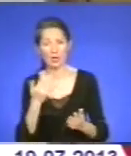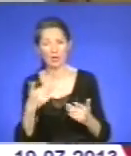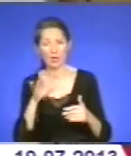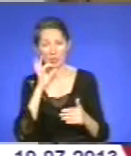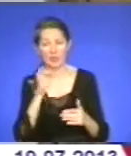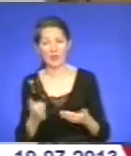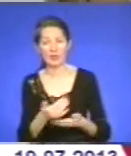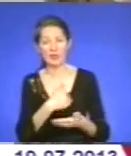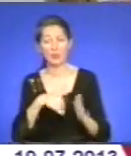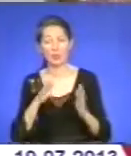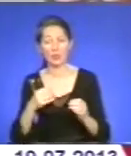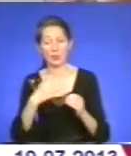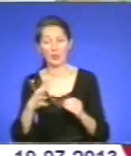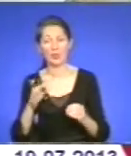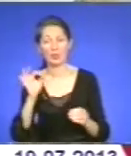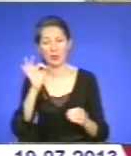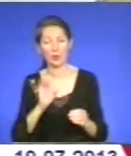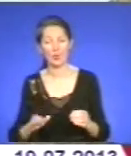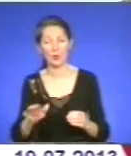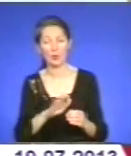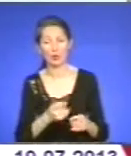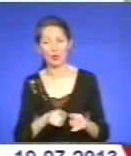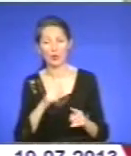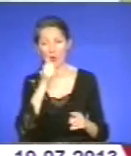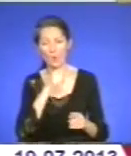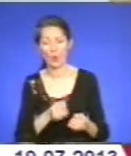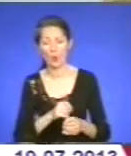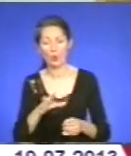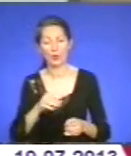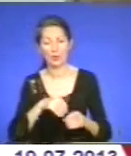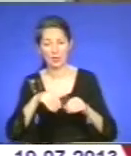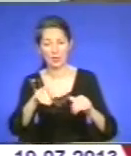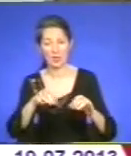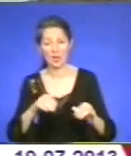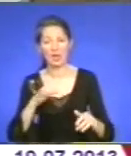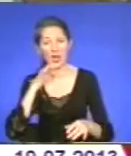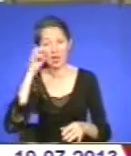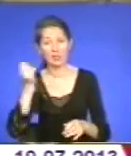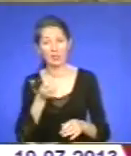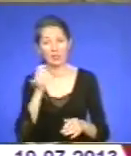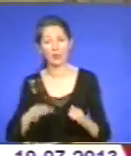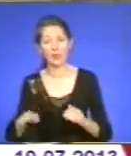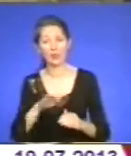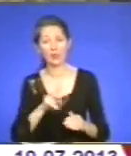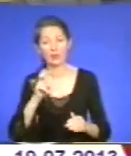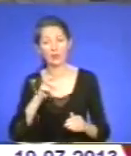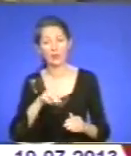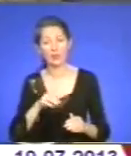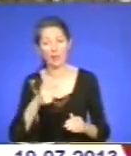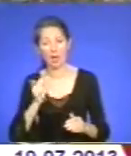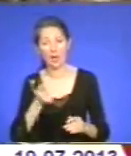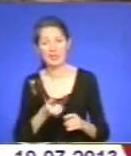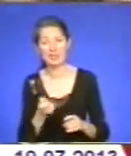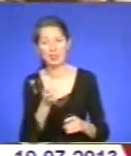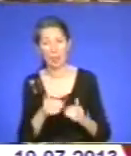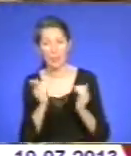зібрано тільки 15% площ. Цьогоріч посіяли ранні зернові на площі 200 тисяч гектарів. Це трохи менше, ніж торік, зауважує